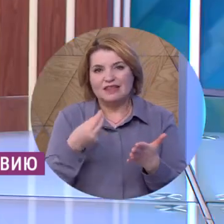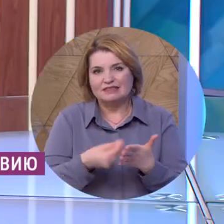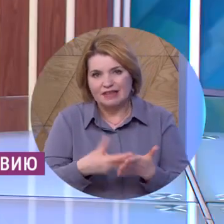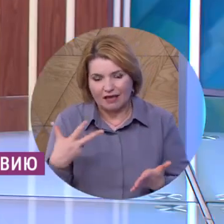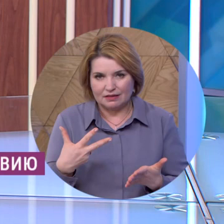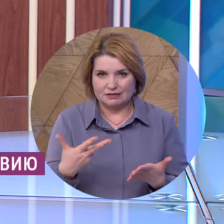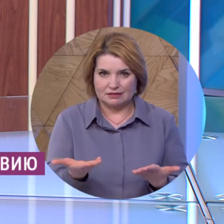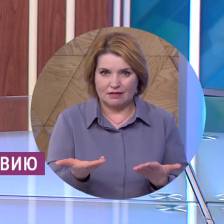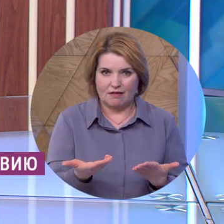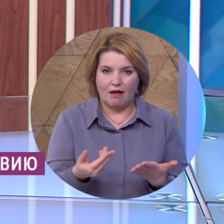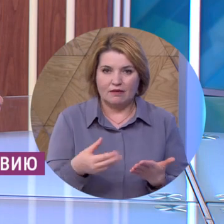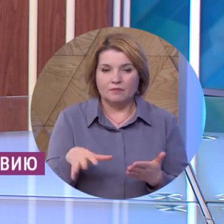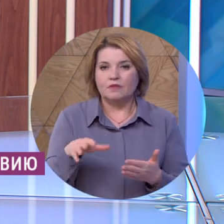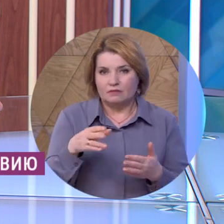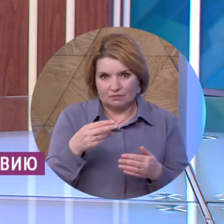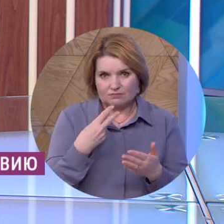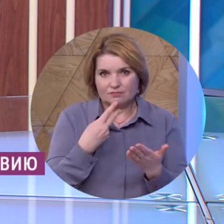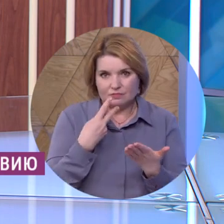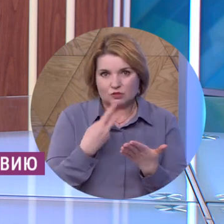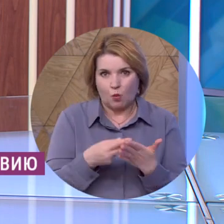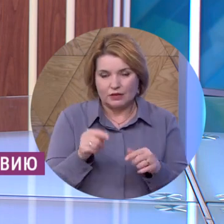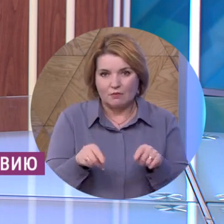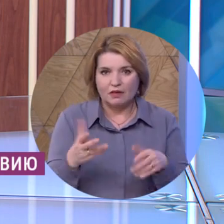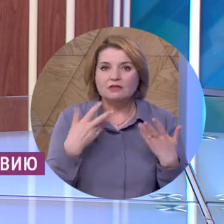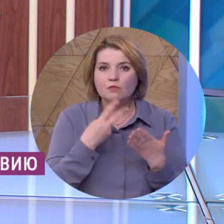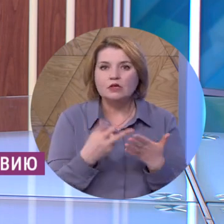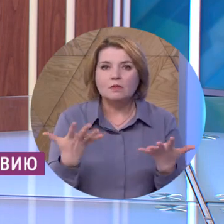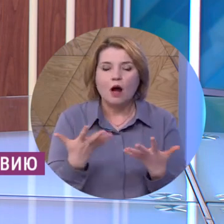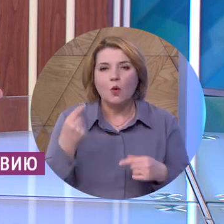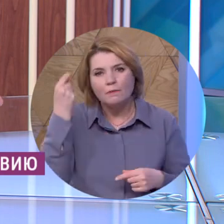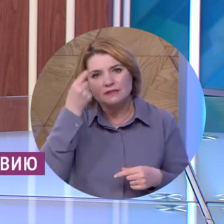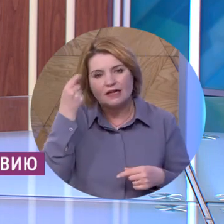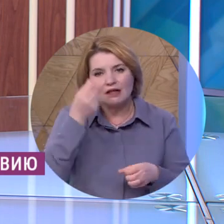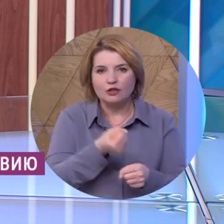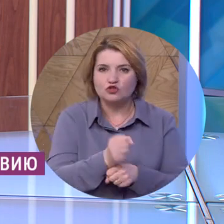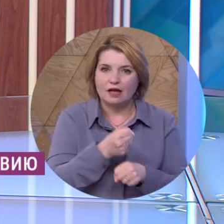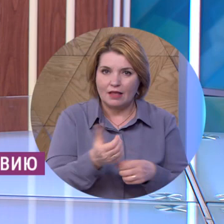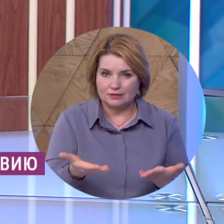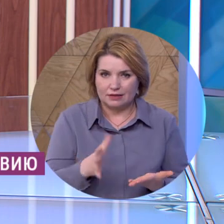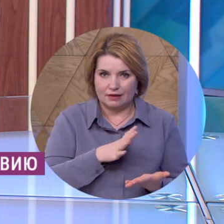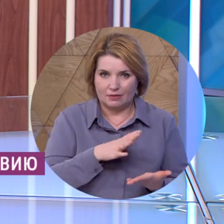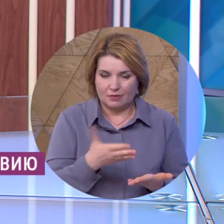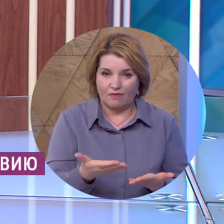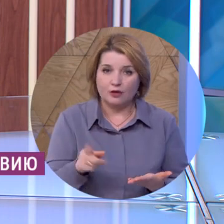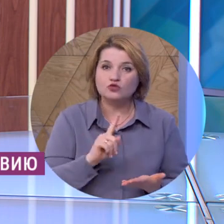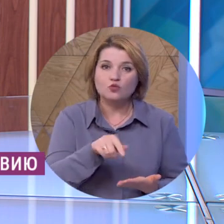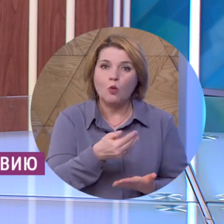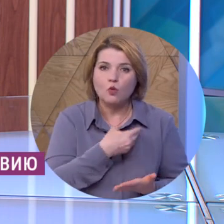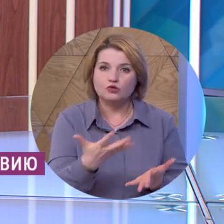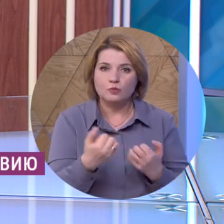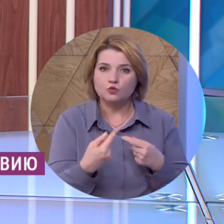так. Понятно, что в зависимости от того, какой вид психологического насилия или что хочет получить противоположная